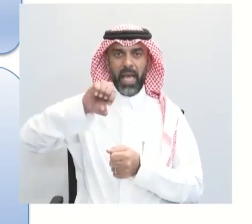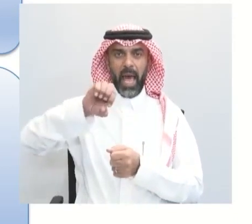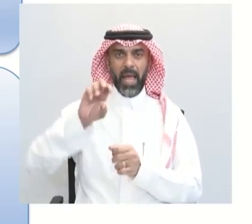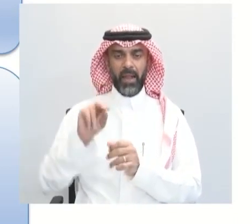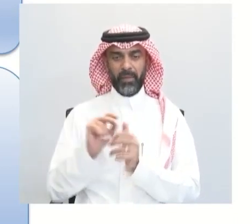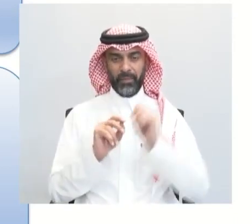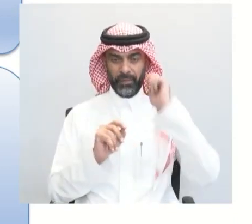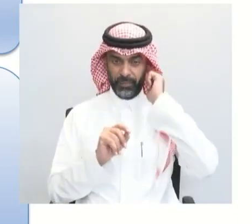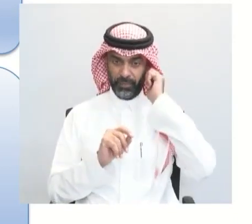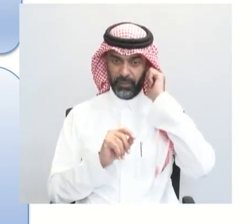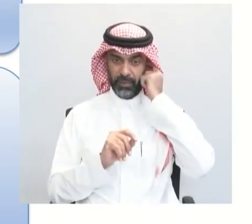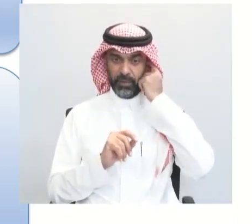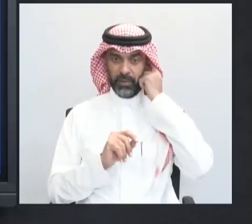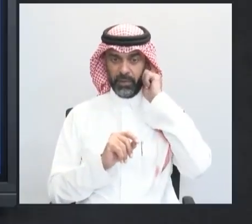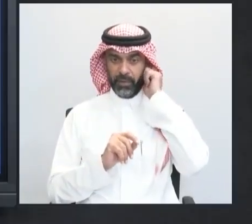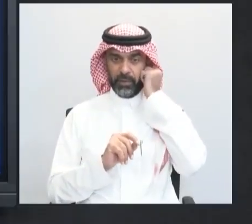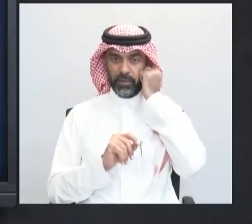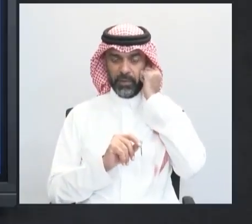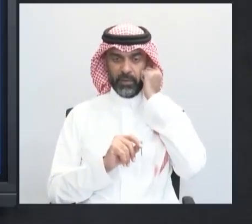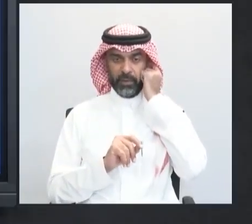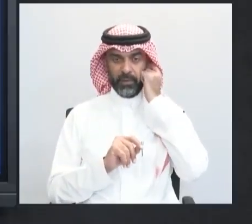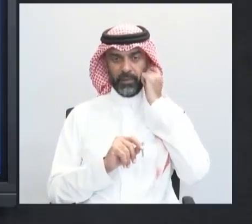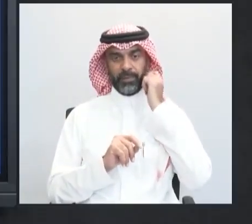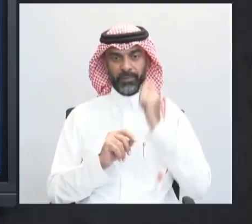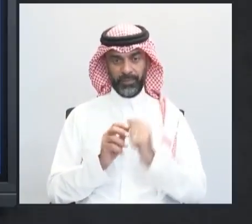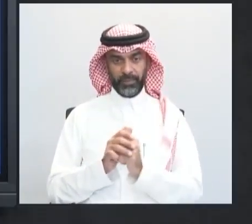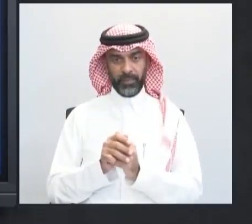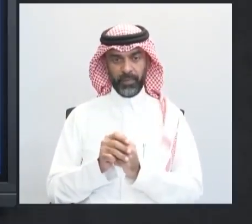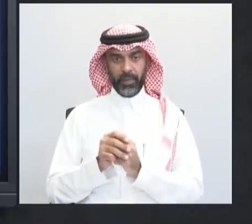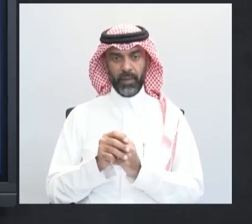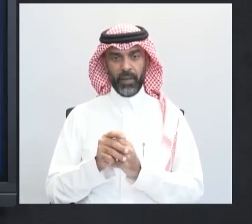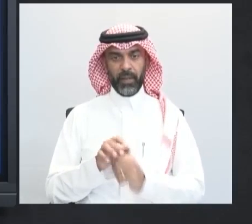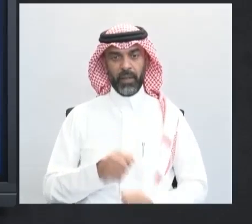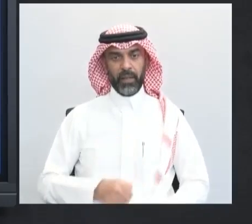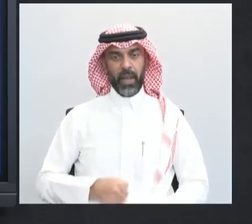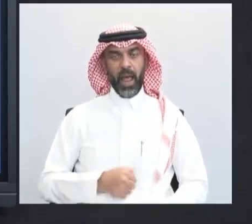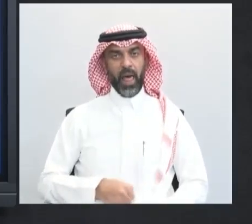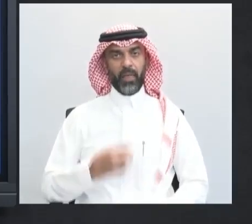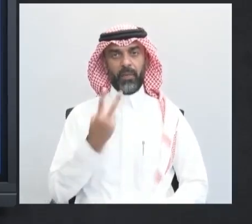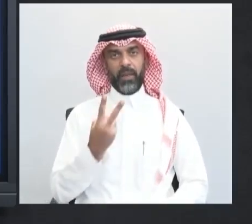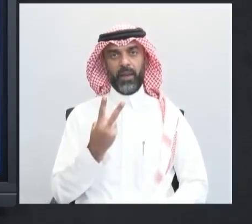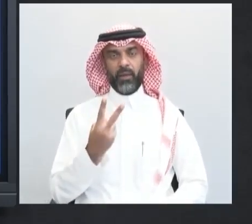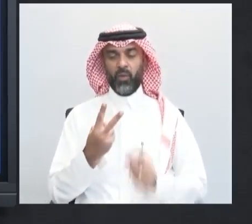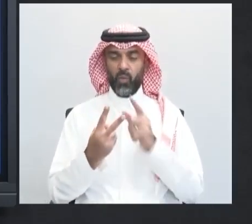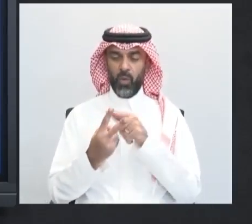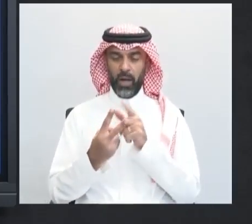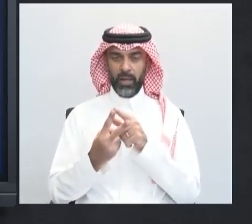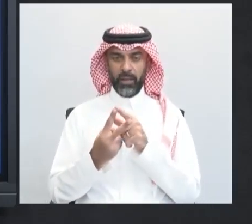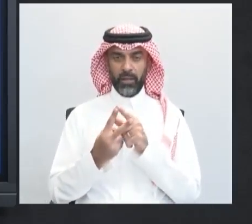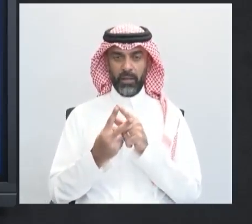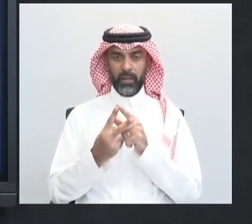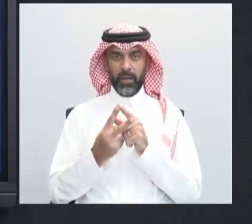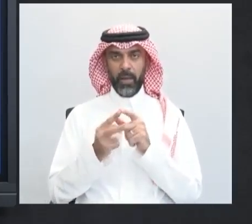هضم ميكانيكي تقليب الطعام حركه هذه المعده من خلال هذه العضلات ليصل تصل الانزيمات لهذا الطعام نسميه